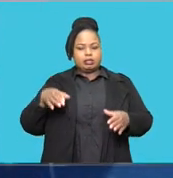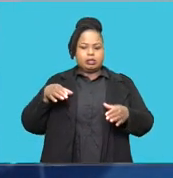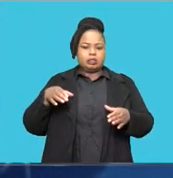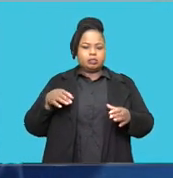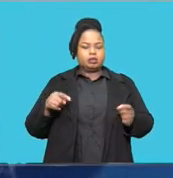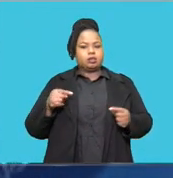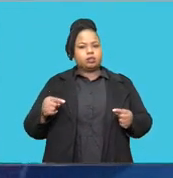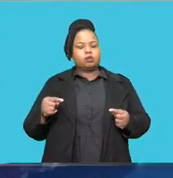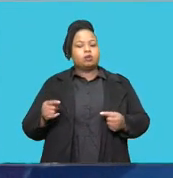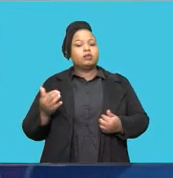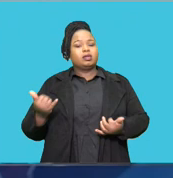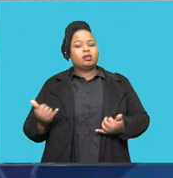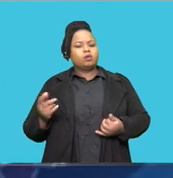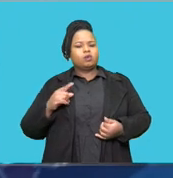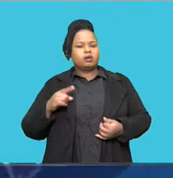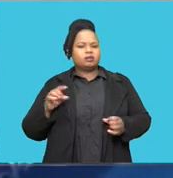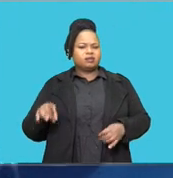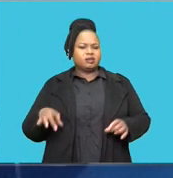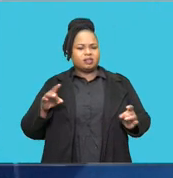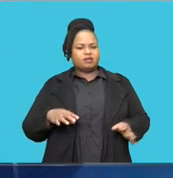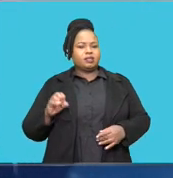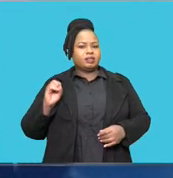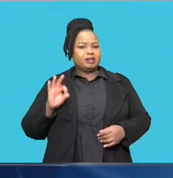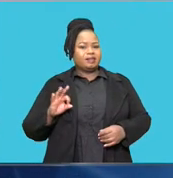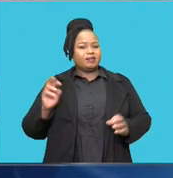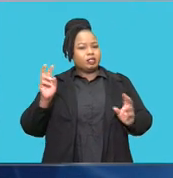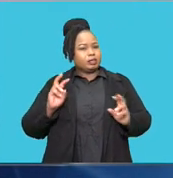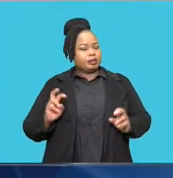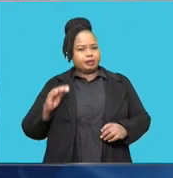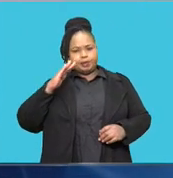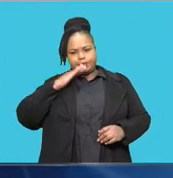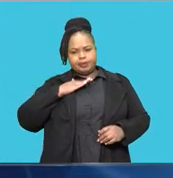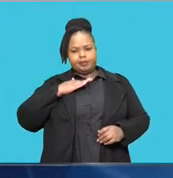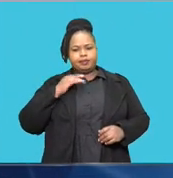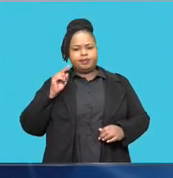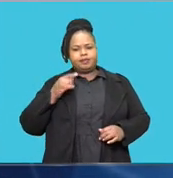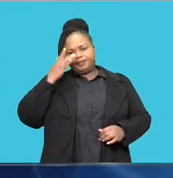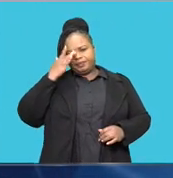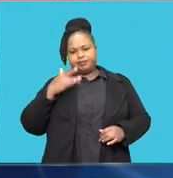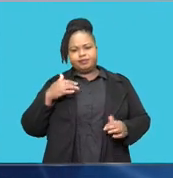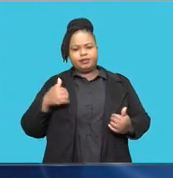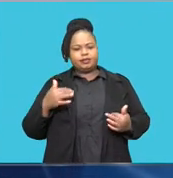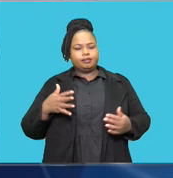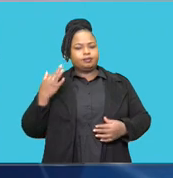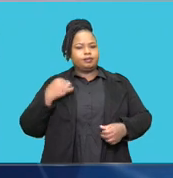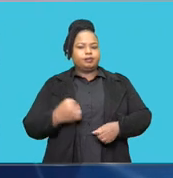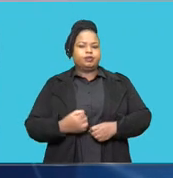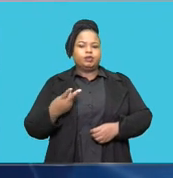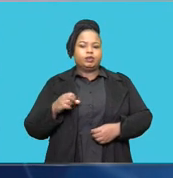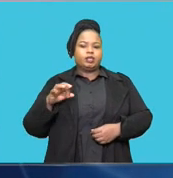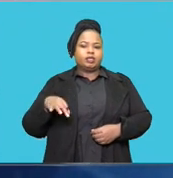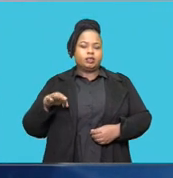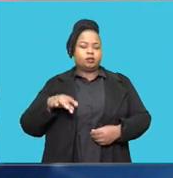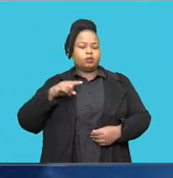uxwaya kwaye esokola xa kungekho mbane. Ingulo kakarabo yaqala ngonyaka ka-2013